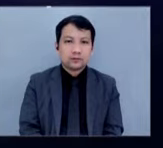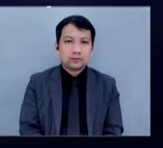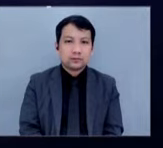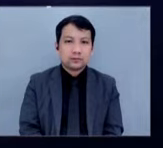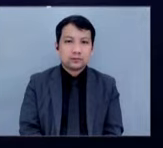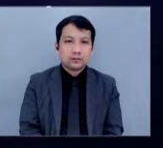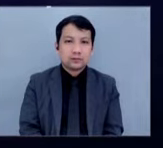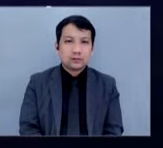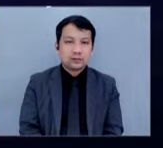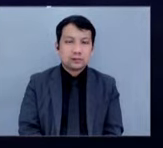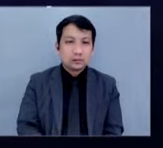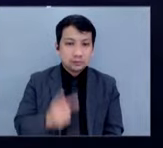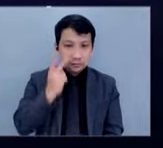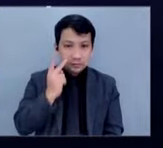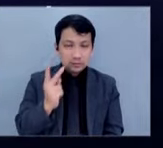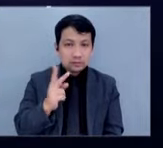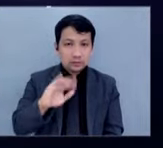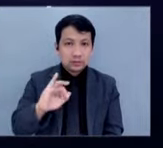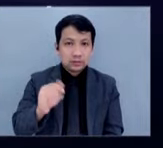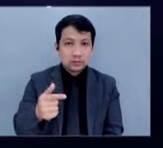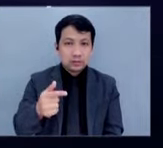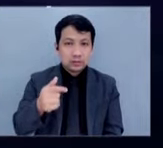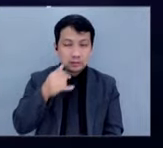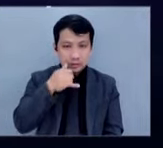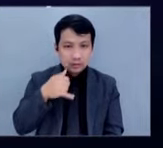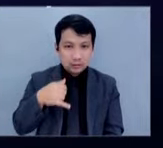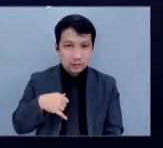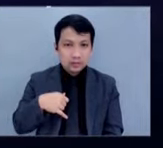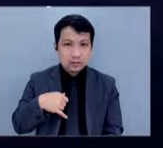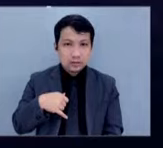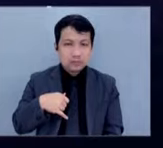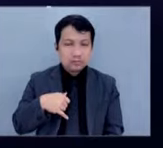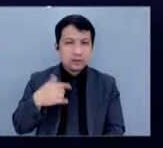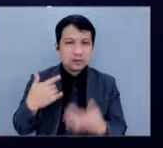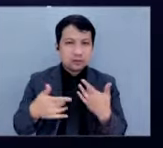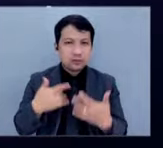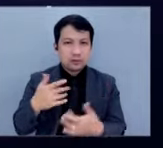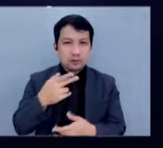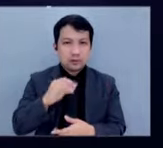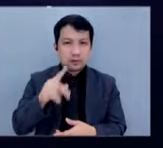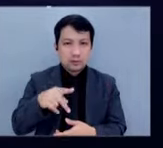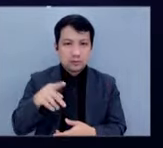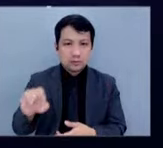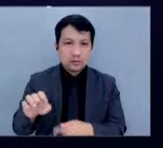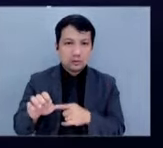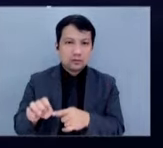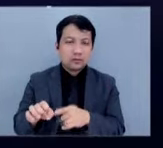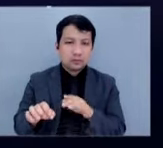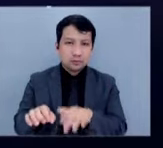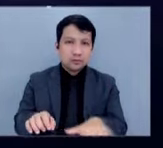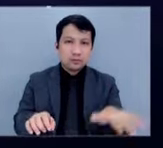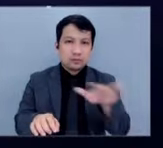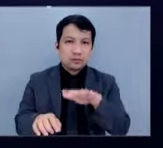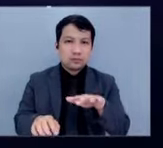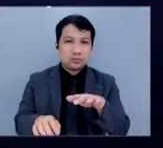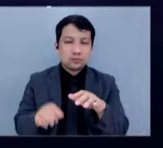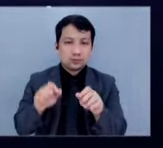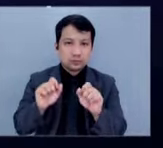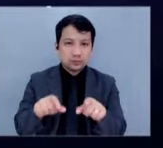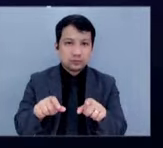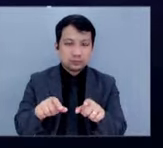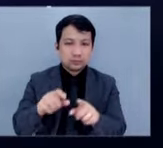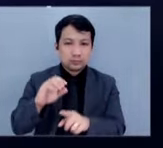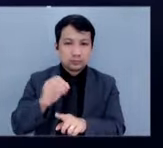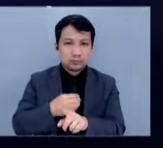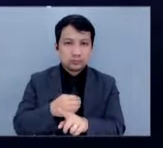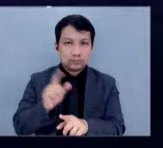Sa isa pa niyang Instagram post kahapon, makikitang nag-enjoy rin si Hobi na libuti ng pop-up store. Sa October 2024